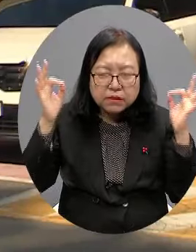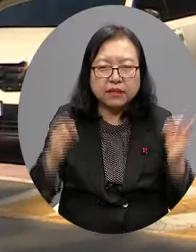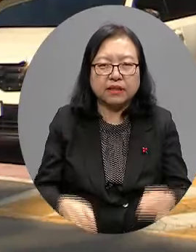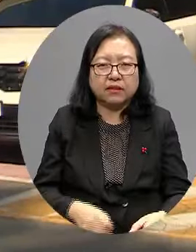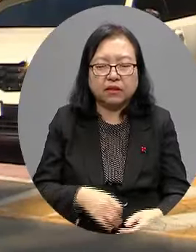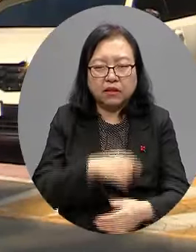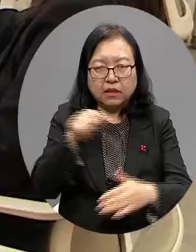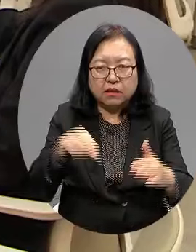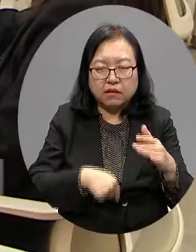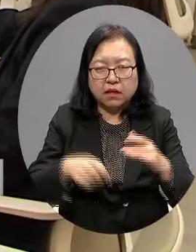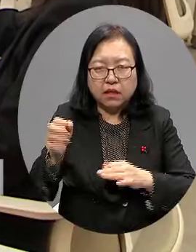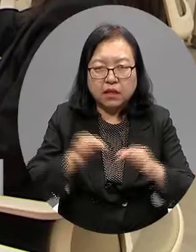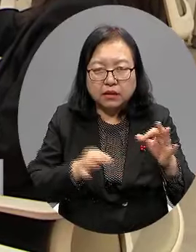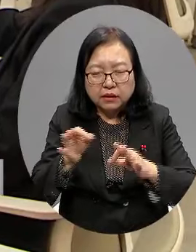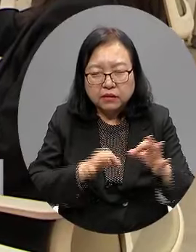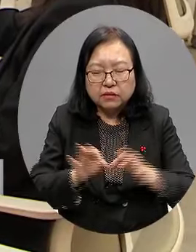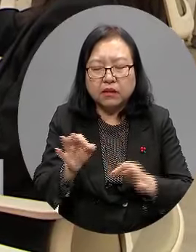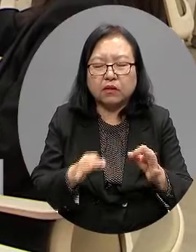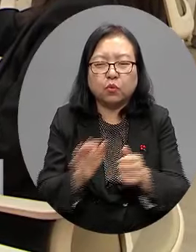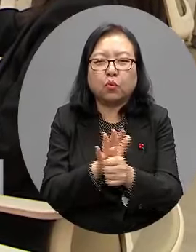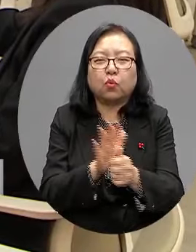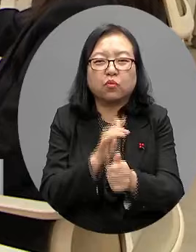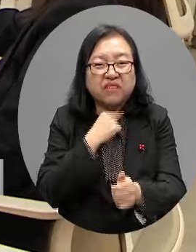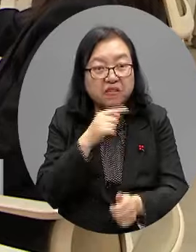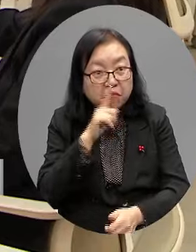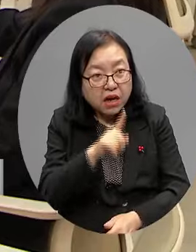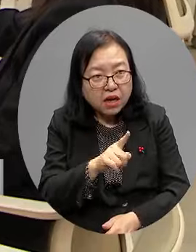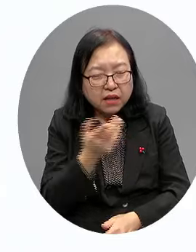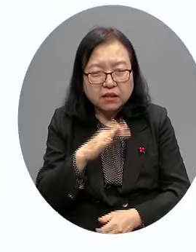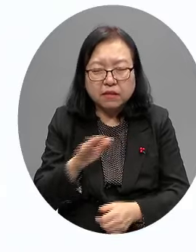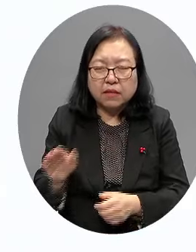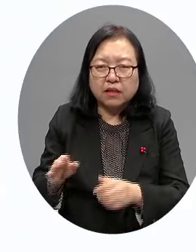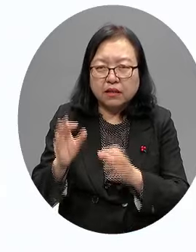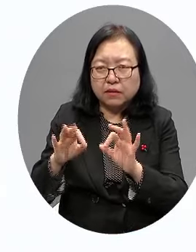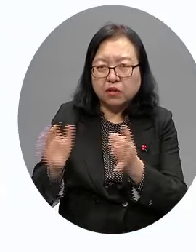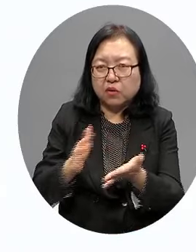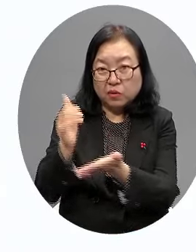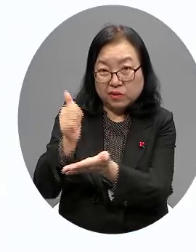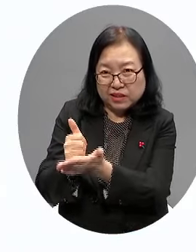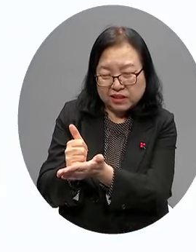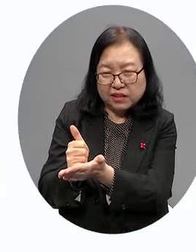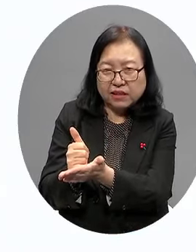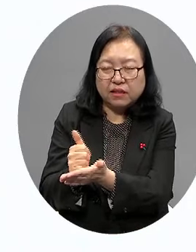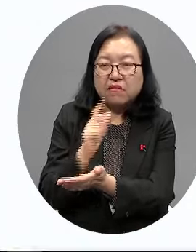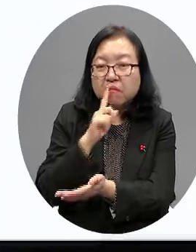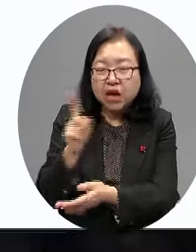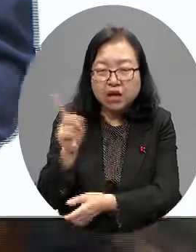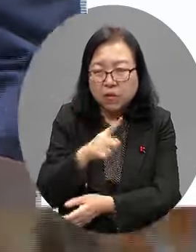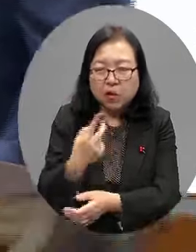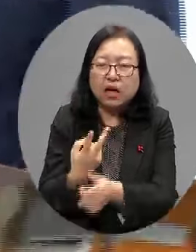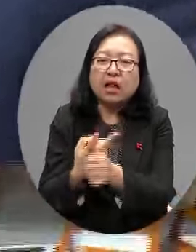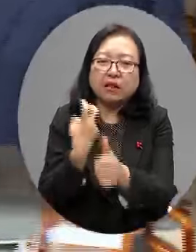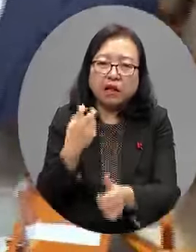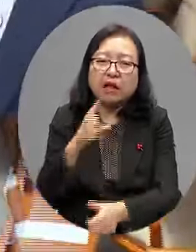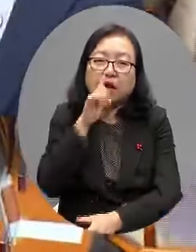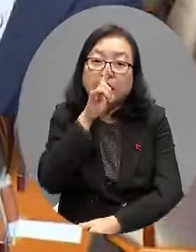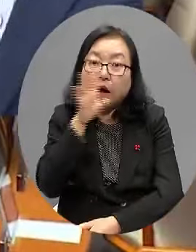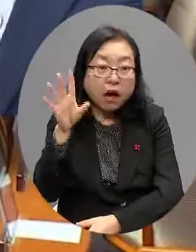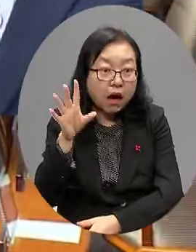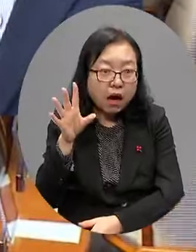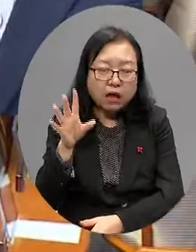힘쓰겠다고 밝혔지만 정작 김영환 지사는 다른 국민의힘 시도지사들과 함께 탄핵만은 안 된다고 해